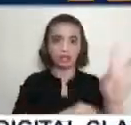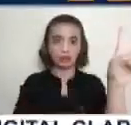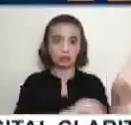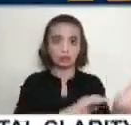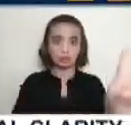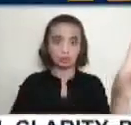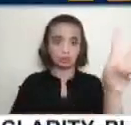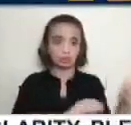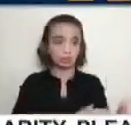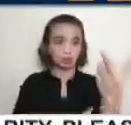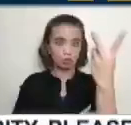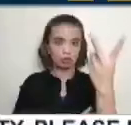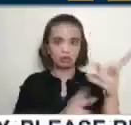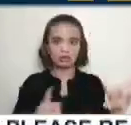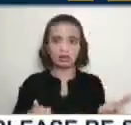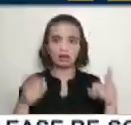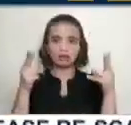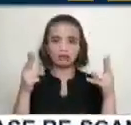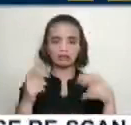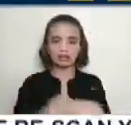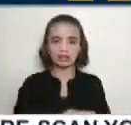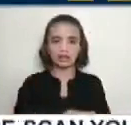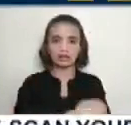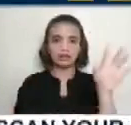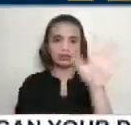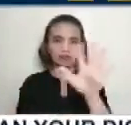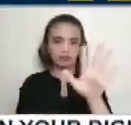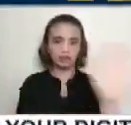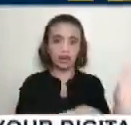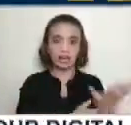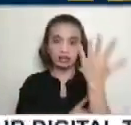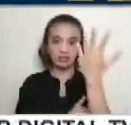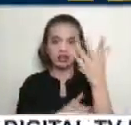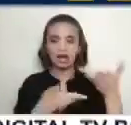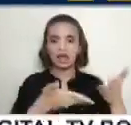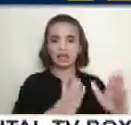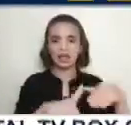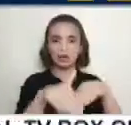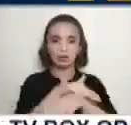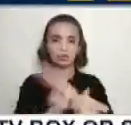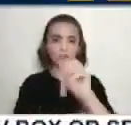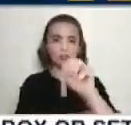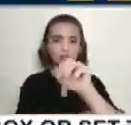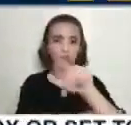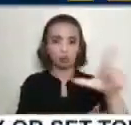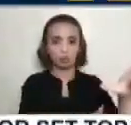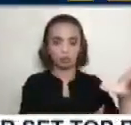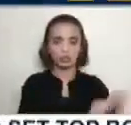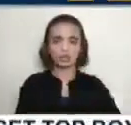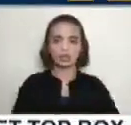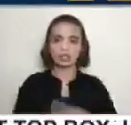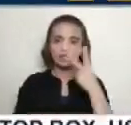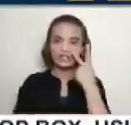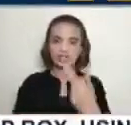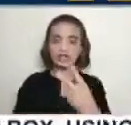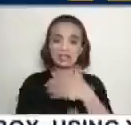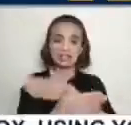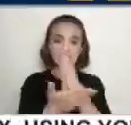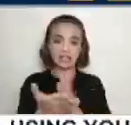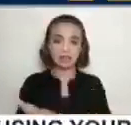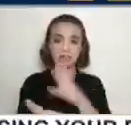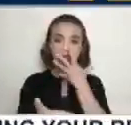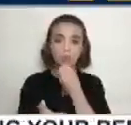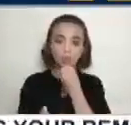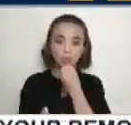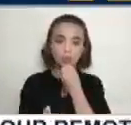message ni COMELEC spokesperson James Jimenez, matapos isumite ng COMELEC Management Committee sa NBank ang kanilang rekomendasyon,